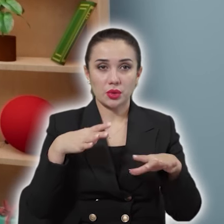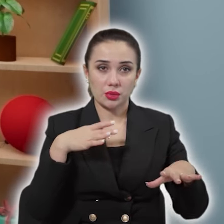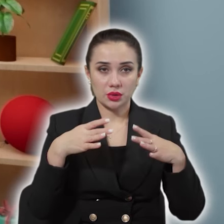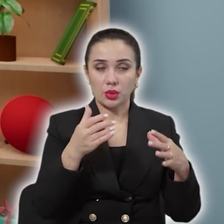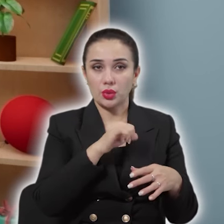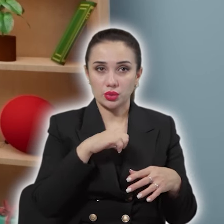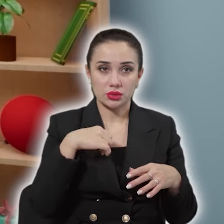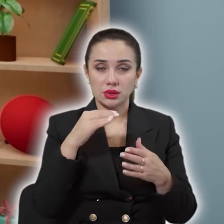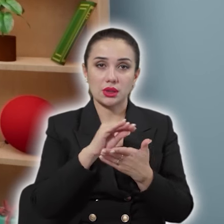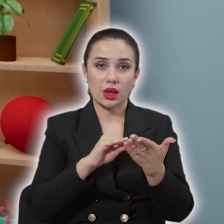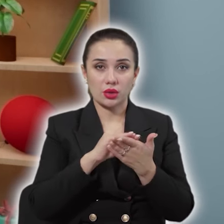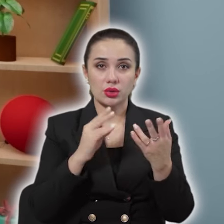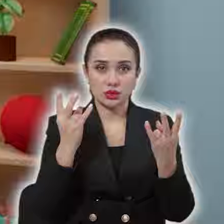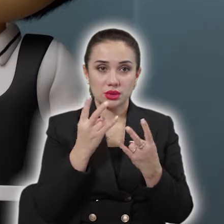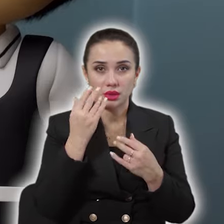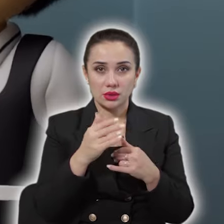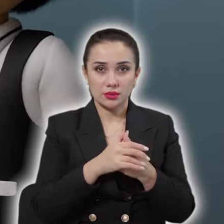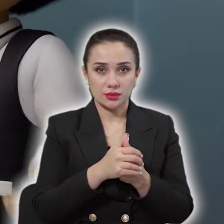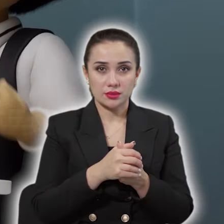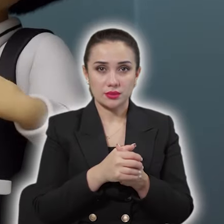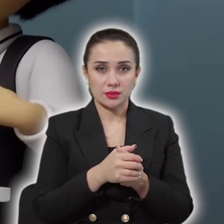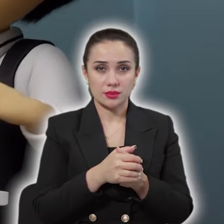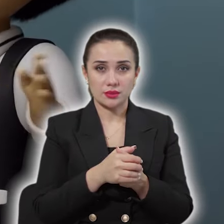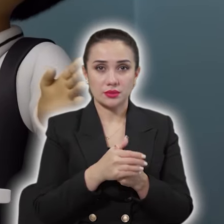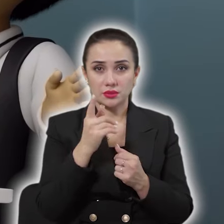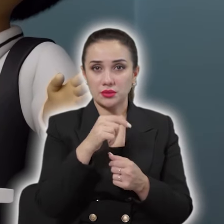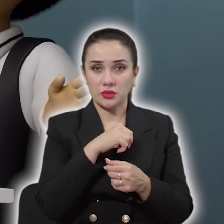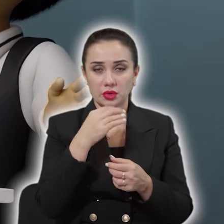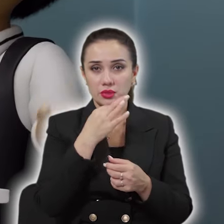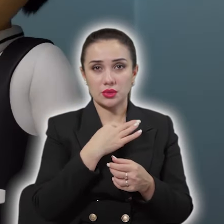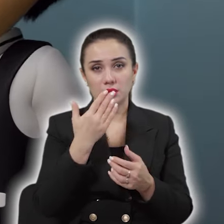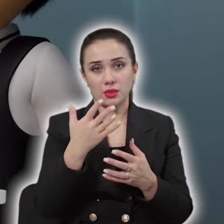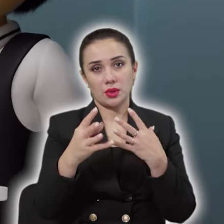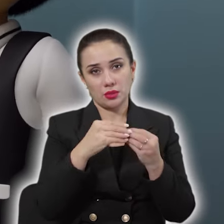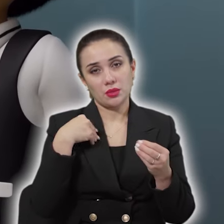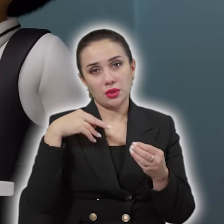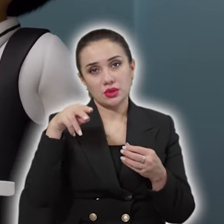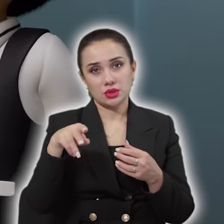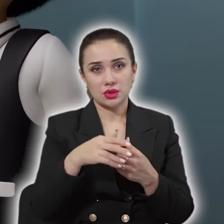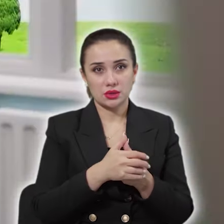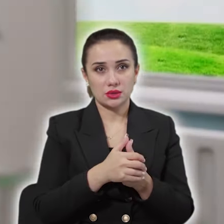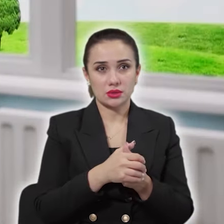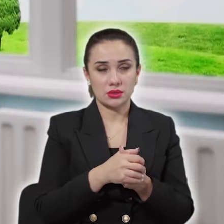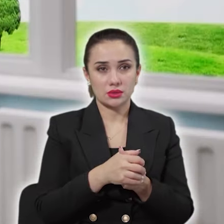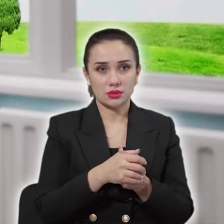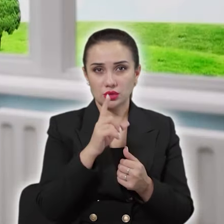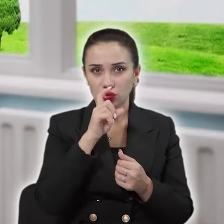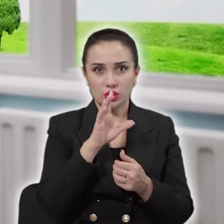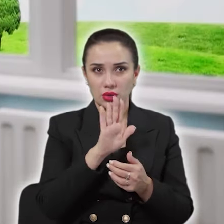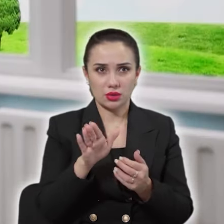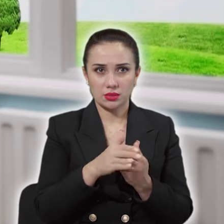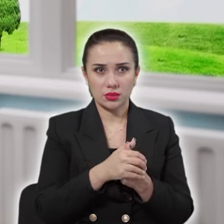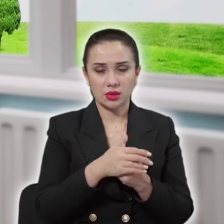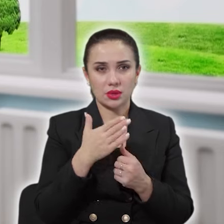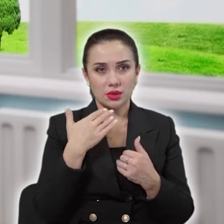Bu mashqlarni o'zing takrorlashing kerak. Hechamda, o'zing aytding. Endi men bilan chiqasan. Hoy bola, shuhlik